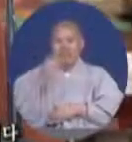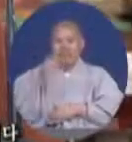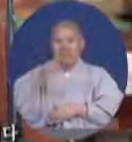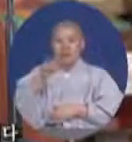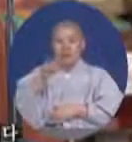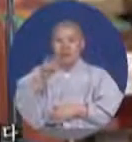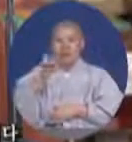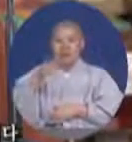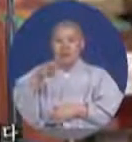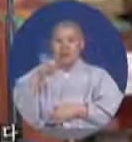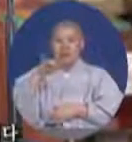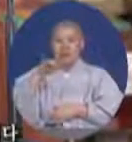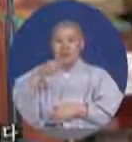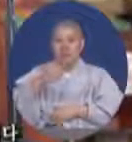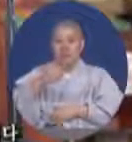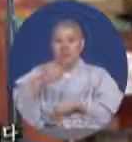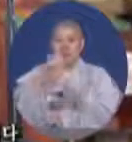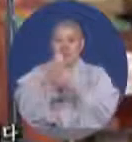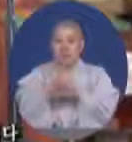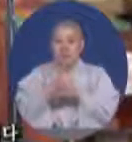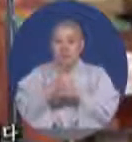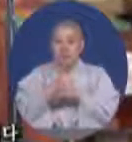필경무불급중생이라. 필경에